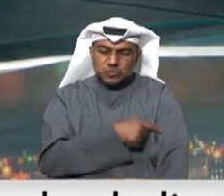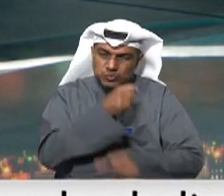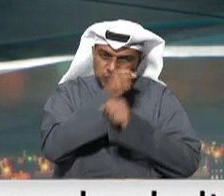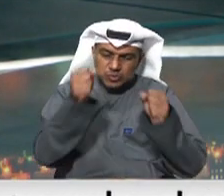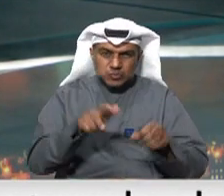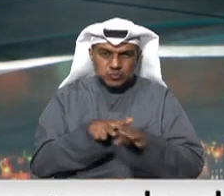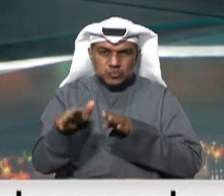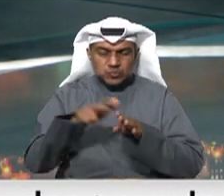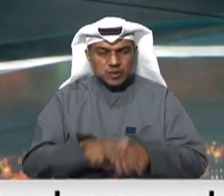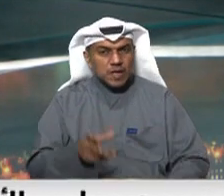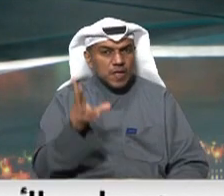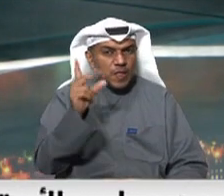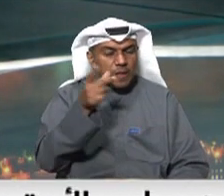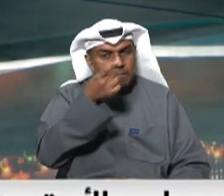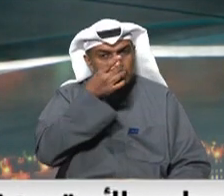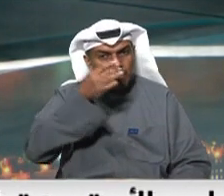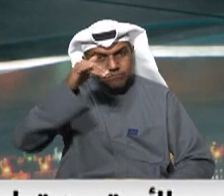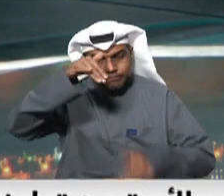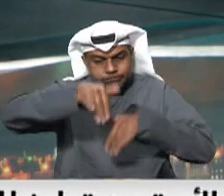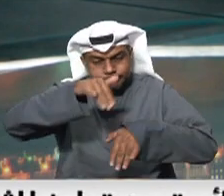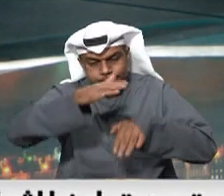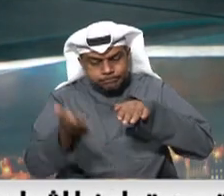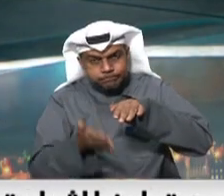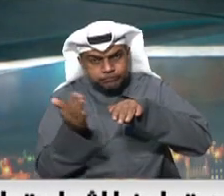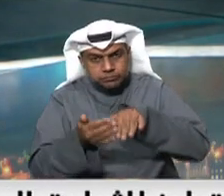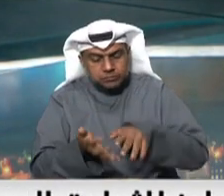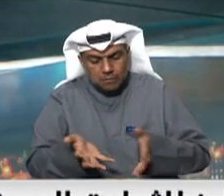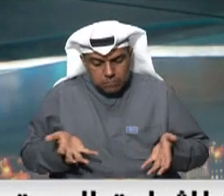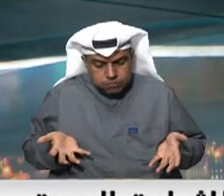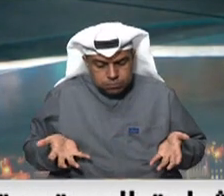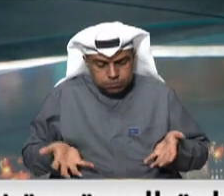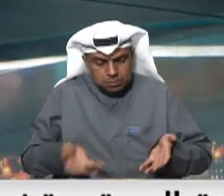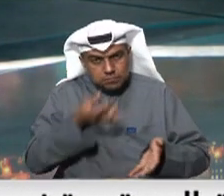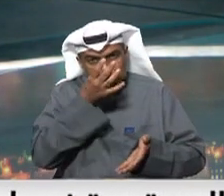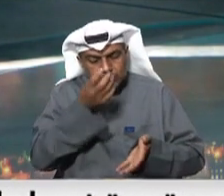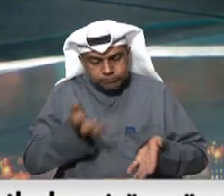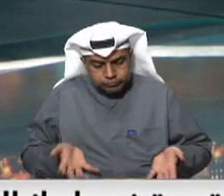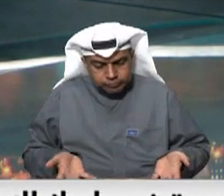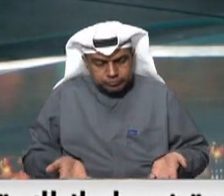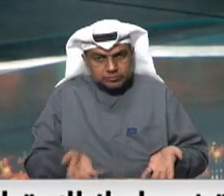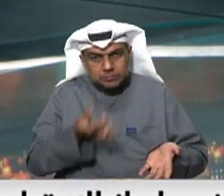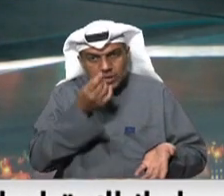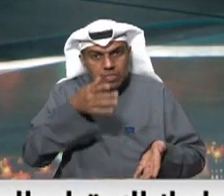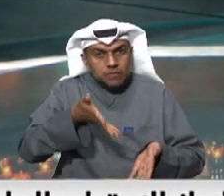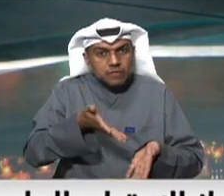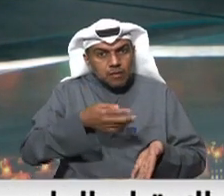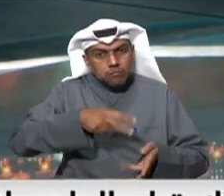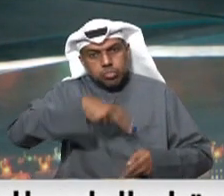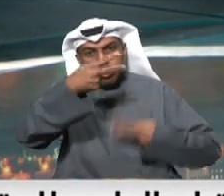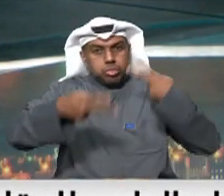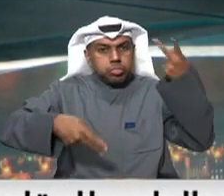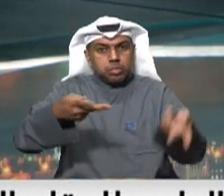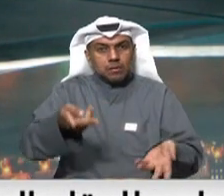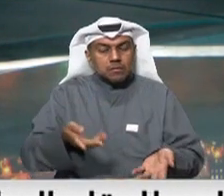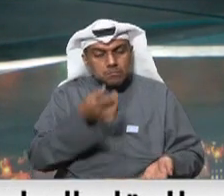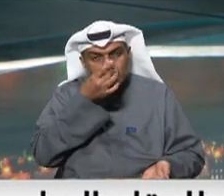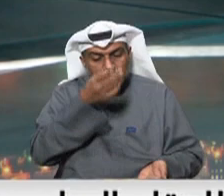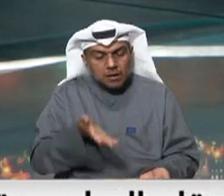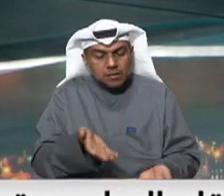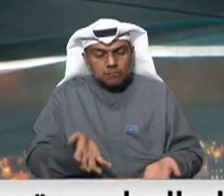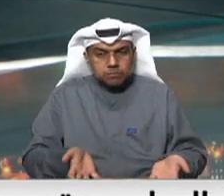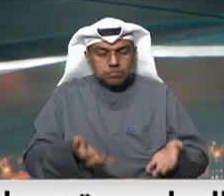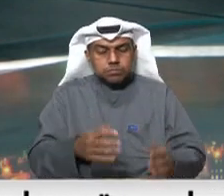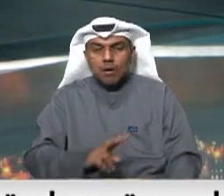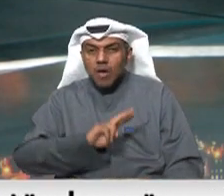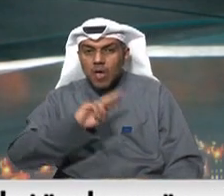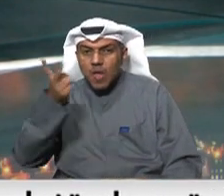بنبش المقابر الجماعية داخل أسوار المجمع. وأكدت وزارة الصحة أن عشرات الجرحى حالتهم حرجة لا